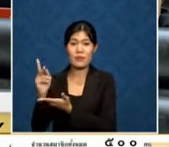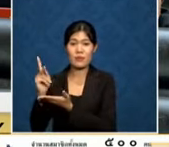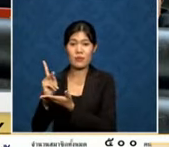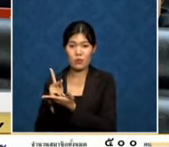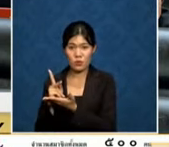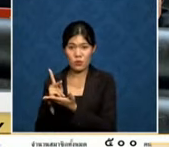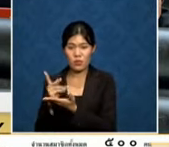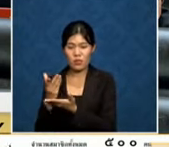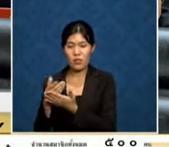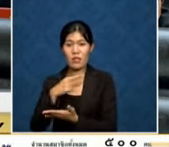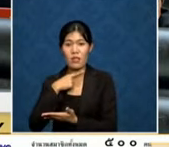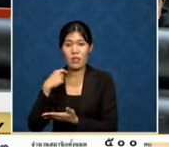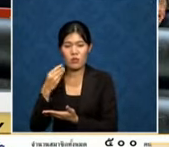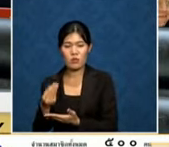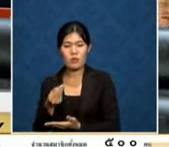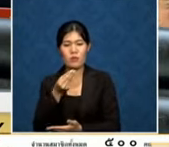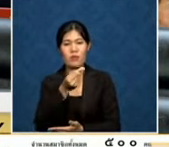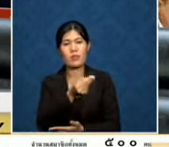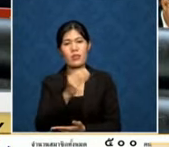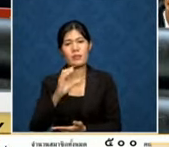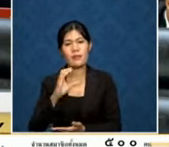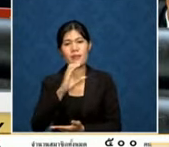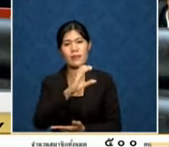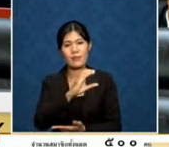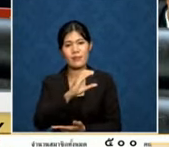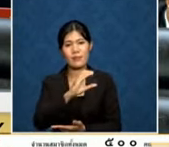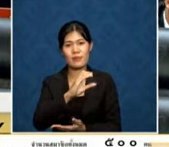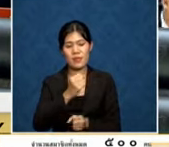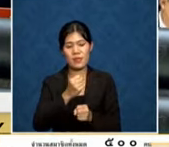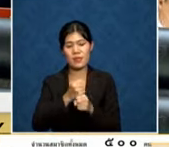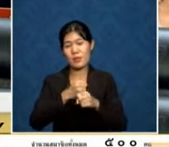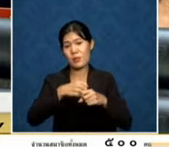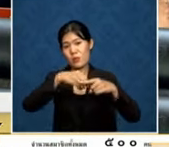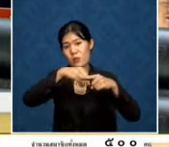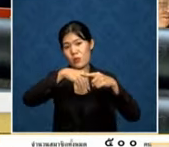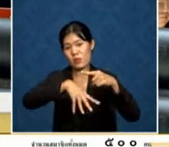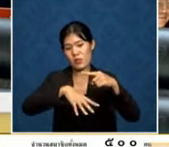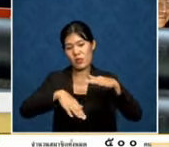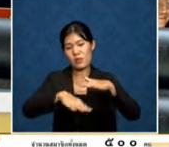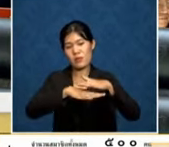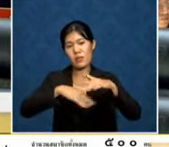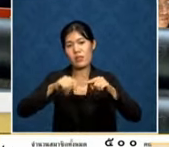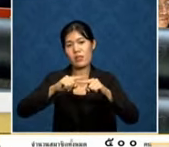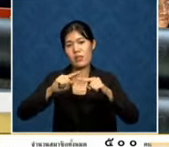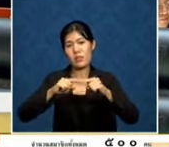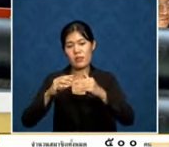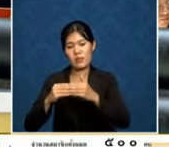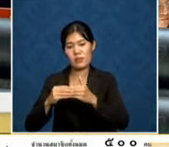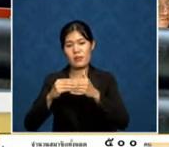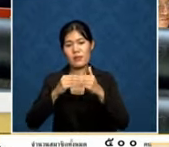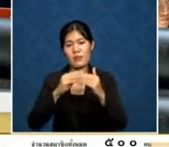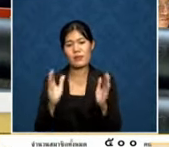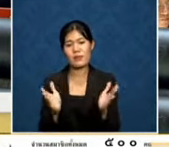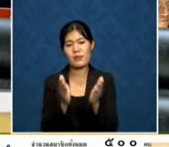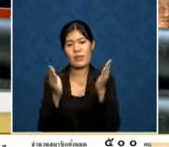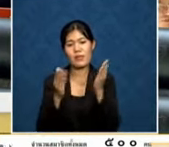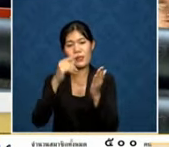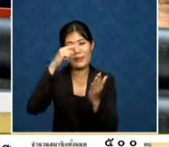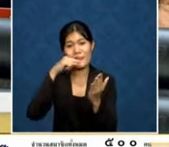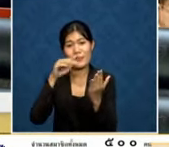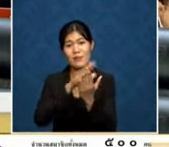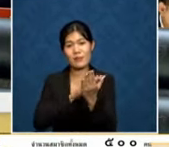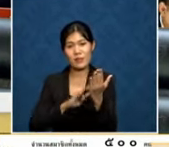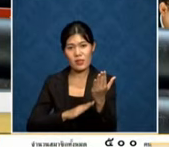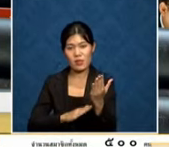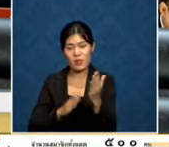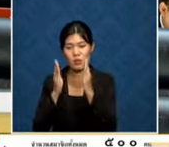ขาดดุลเพื่อลงทุนโครงสร้างพื้นฐานต่างๆเพื่อนำพาประเทศไปสู่สายตาของนักลงทุน